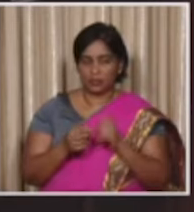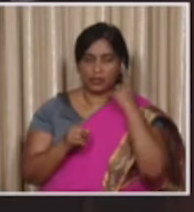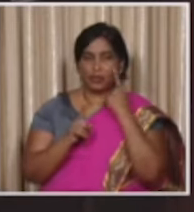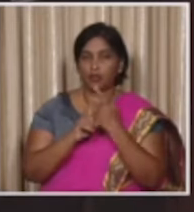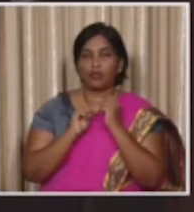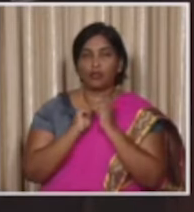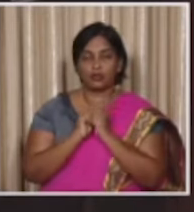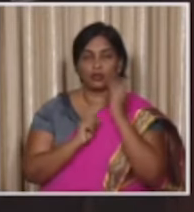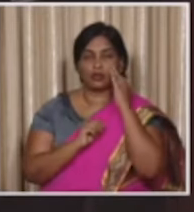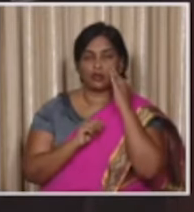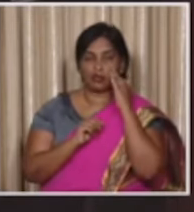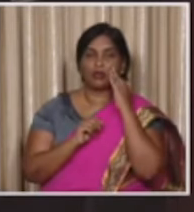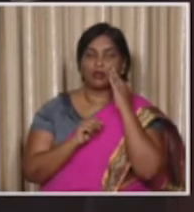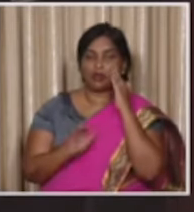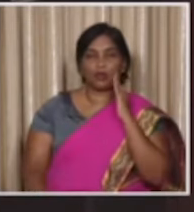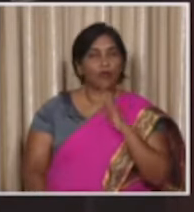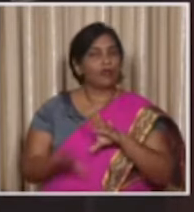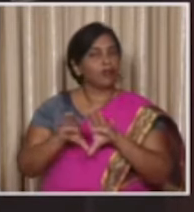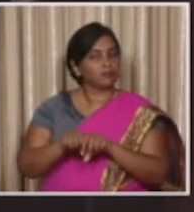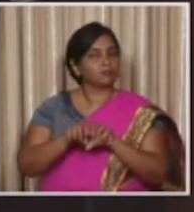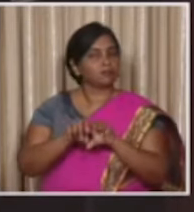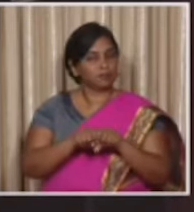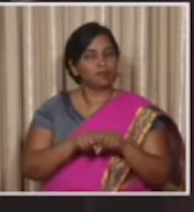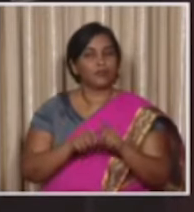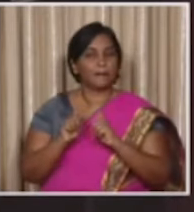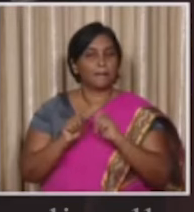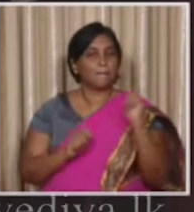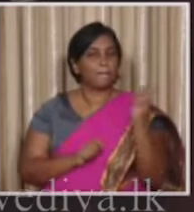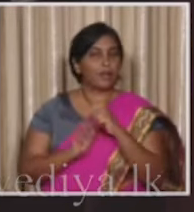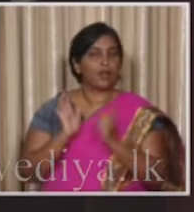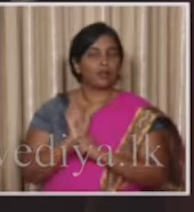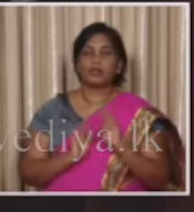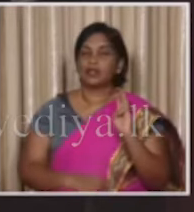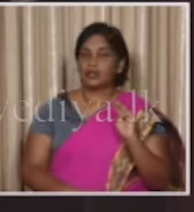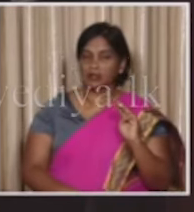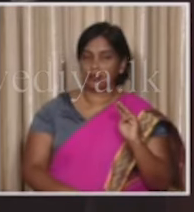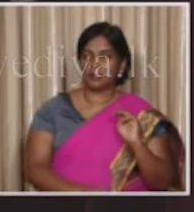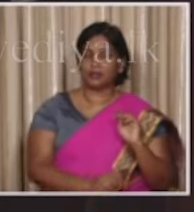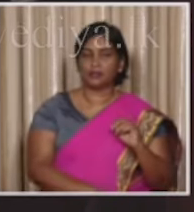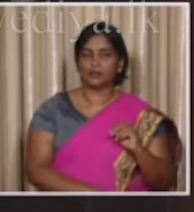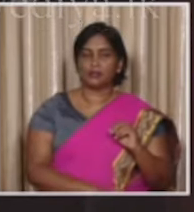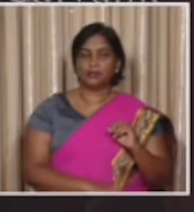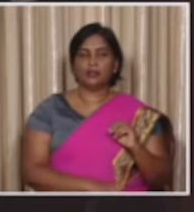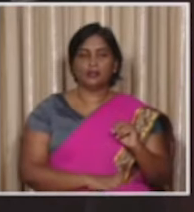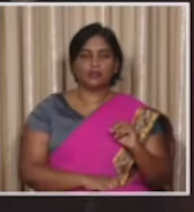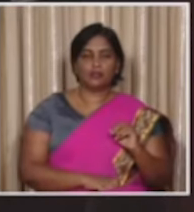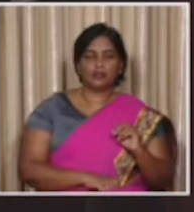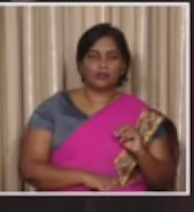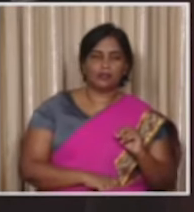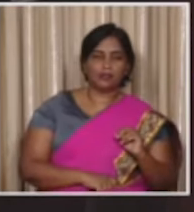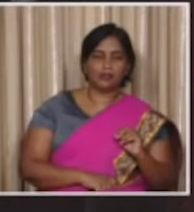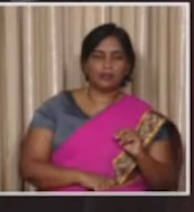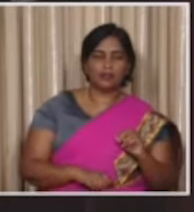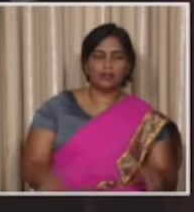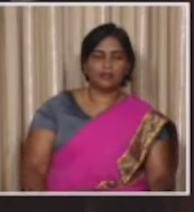රැකියා කාන්තා කකුල් සම්භාහනය කිරීමට අය කිරීම ලක්ෂ 30යි. ලක්ෂ 30යි ගරු නියෝජ්‍ය